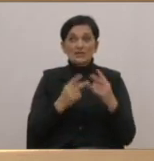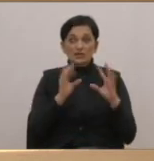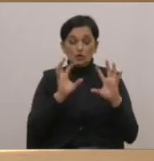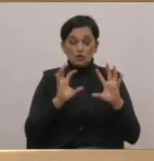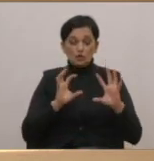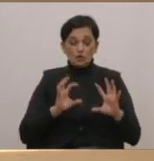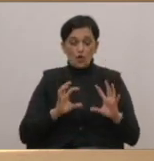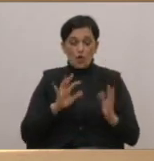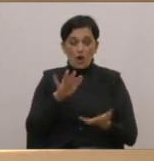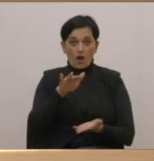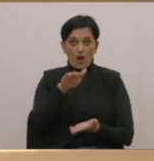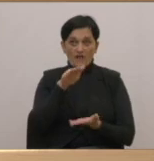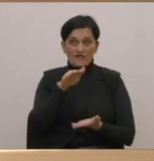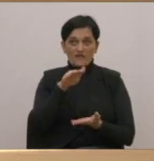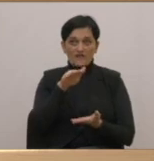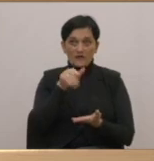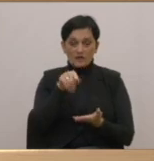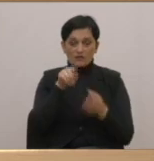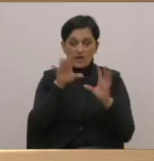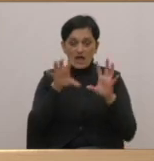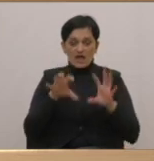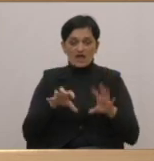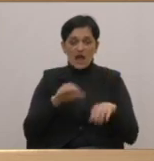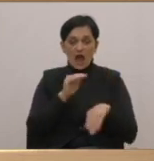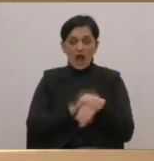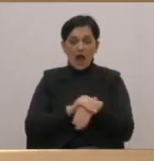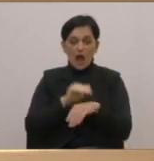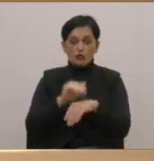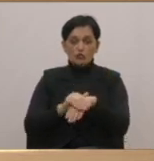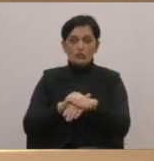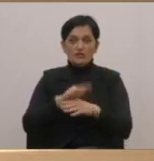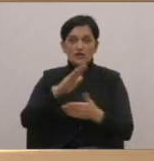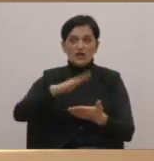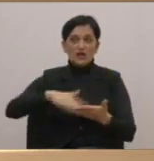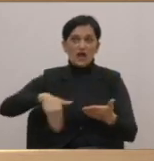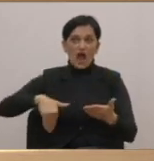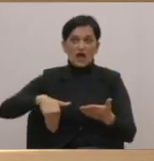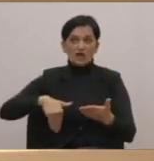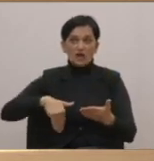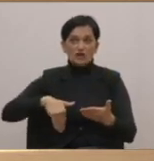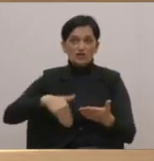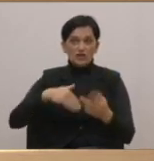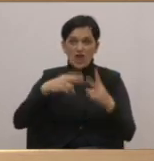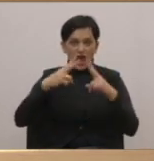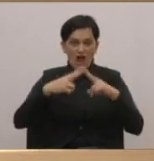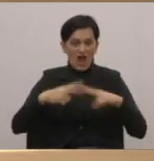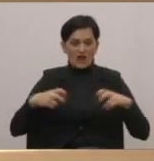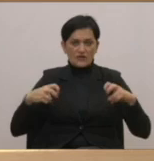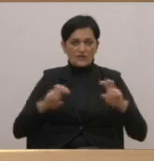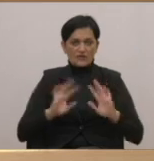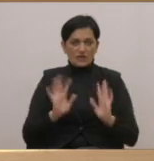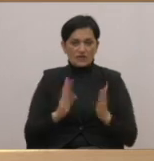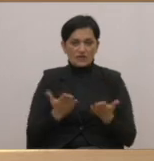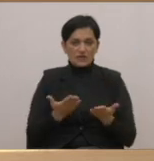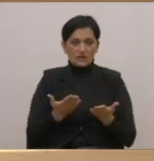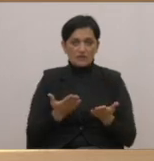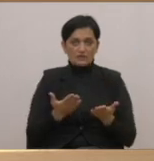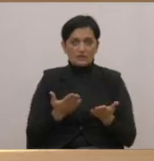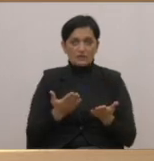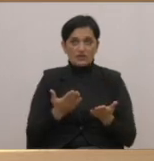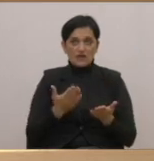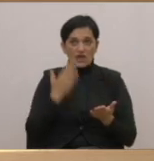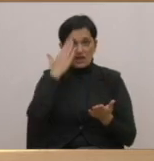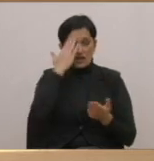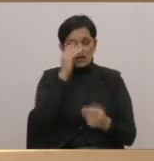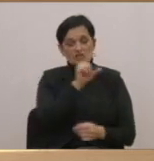სამხელა კანონს ფაქტობრივად ყოველგვარი არგუმენტაციის გარეშე იდეაში არ ვიხილავთ. ანუ